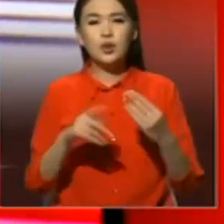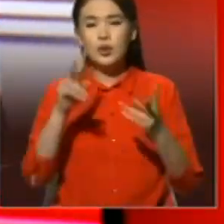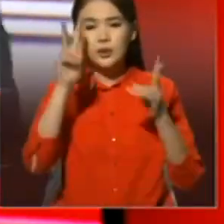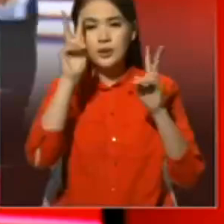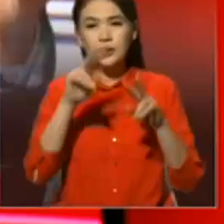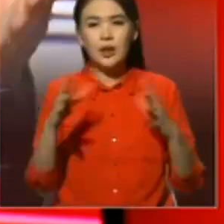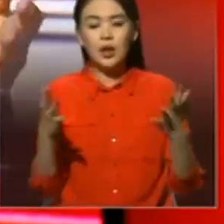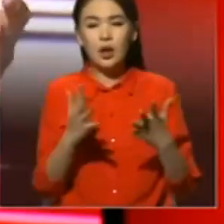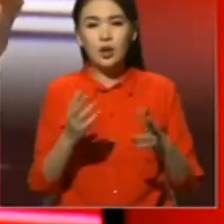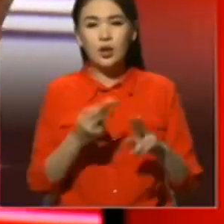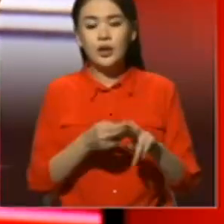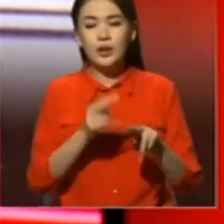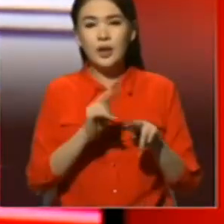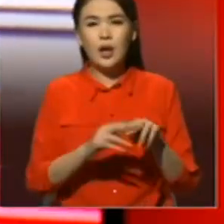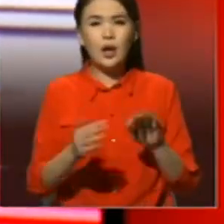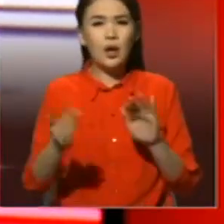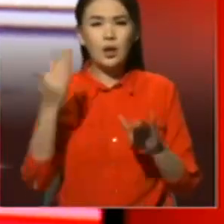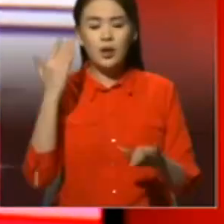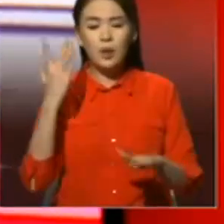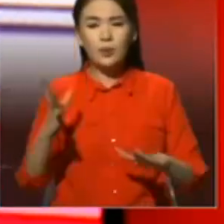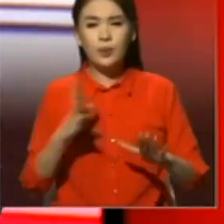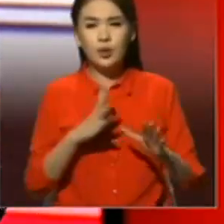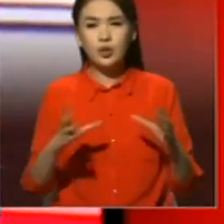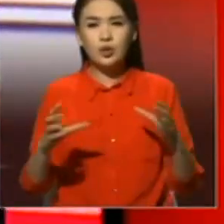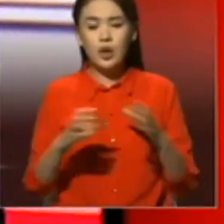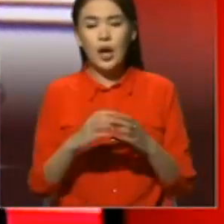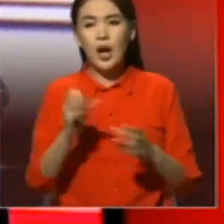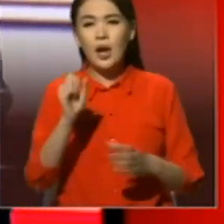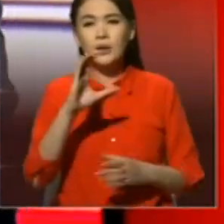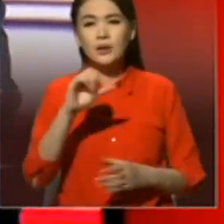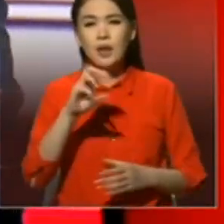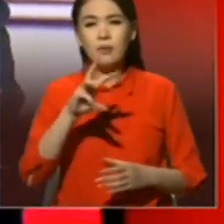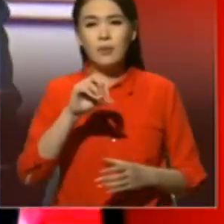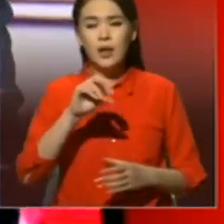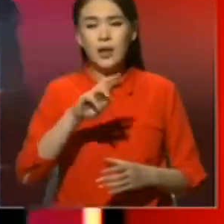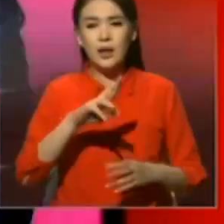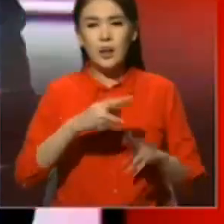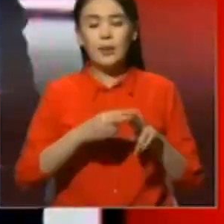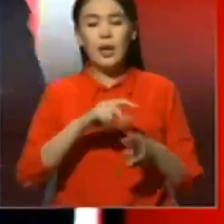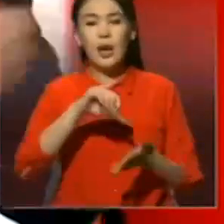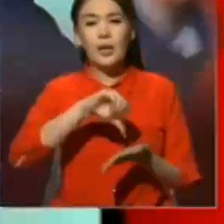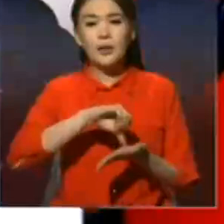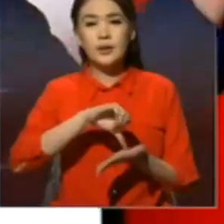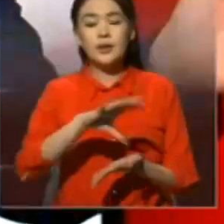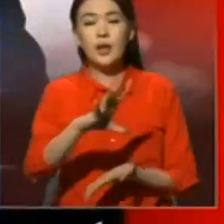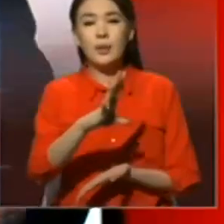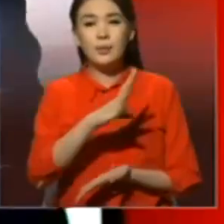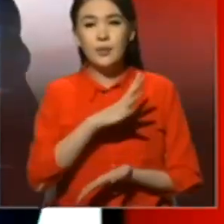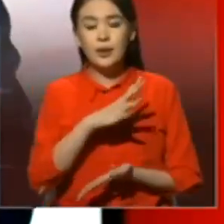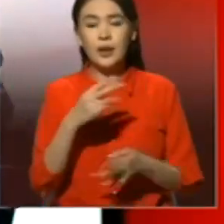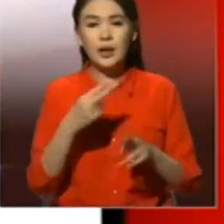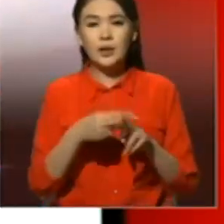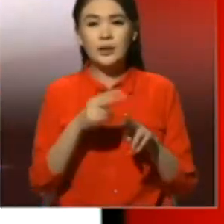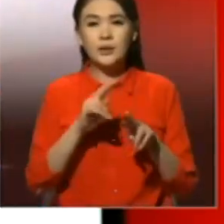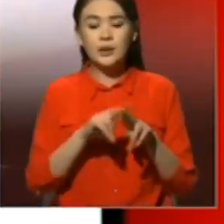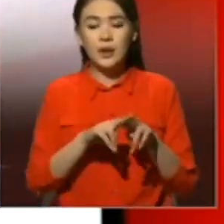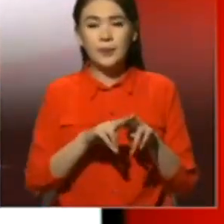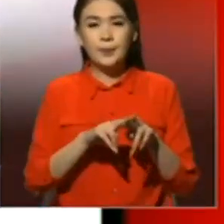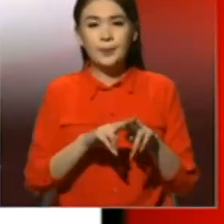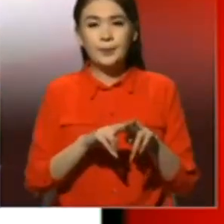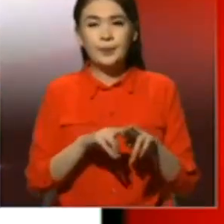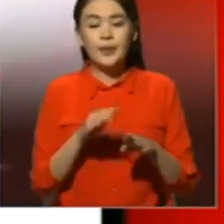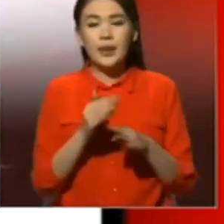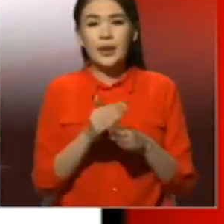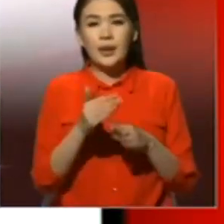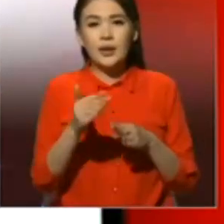мысалы баяғы ұжымымызбен бір осындай ассамблеяның іс-шарасына қатыстық, демеушілік жасадық. Мақтаралды су алып жатты сол кезде.